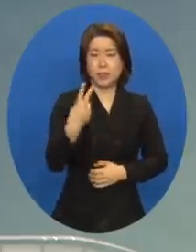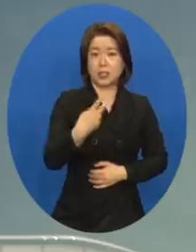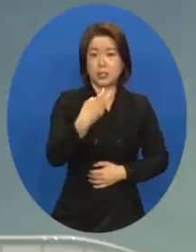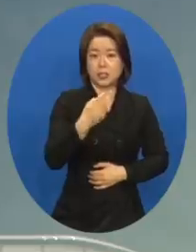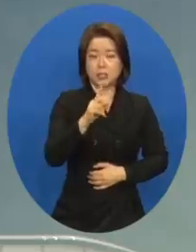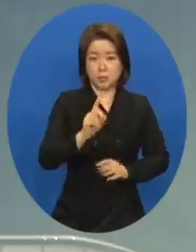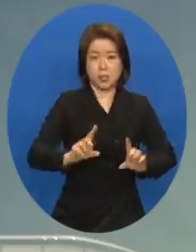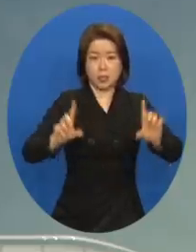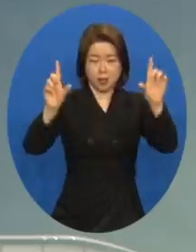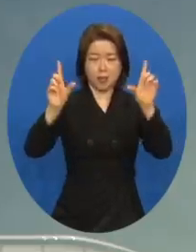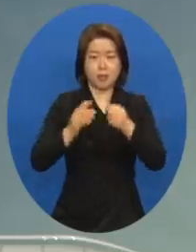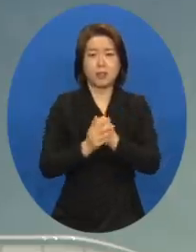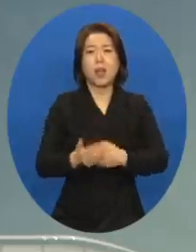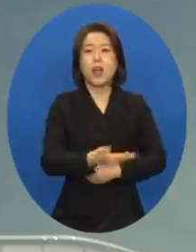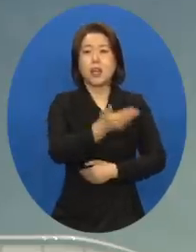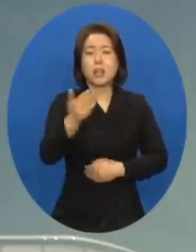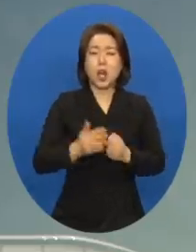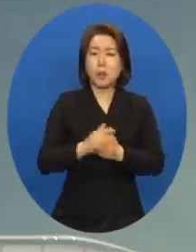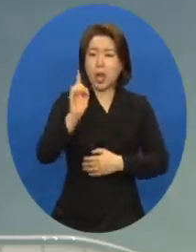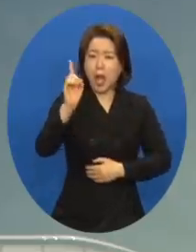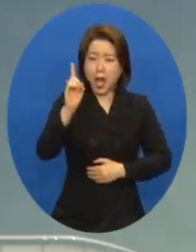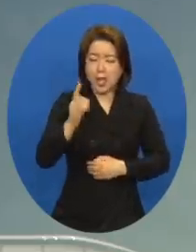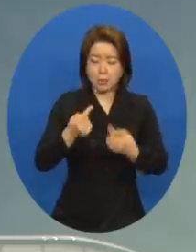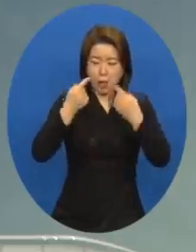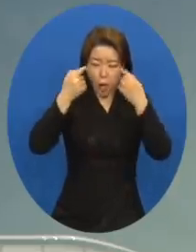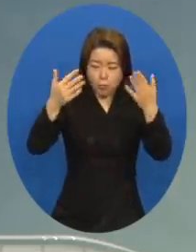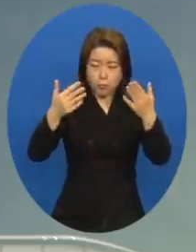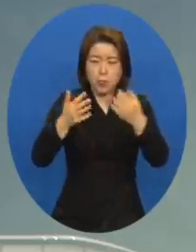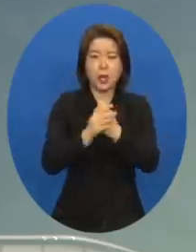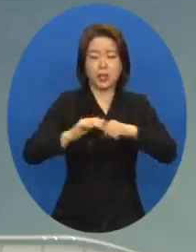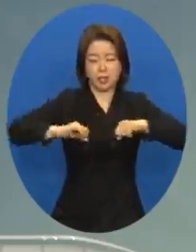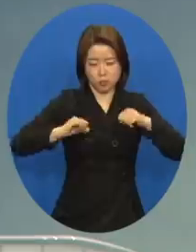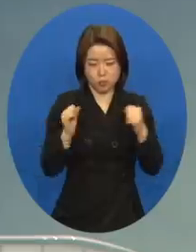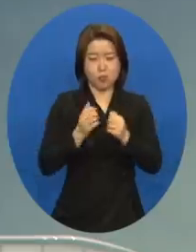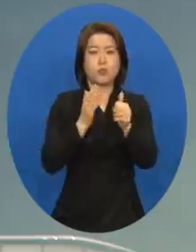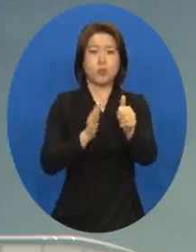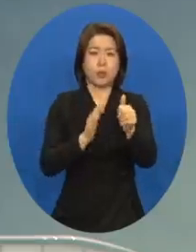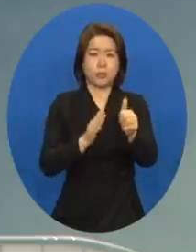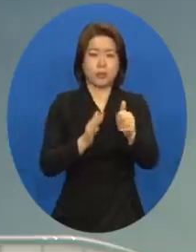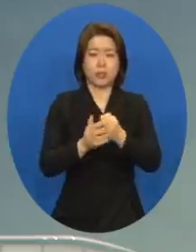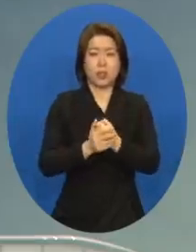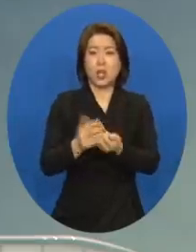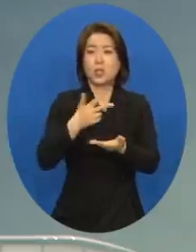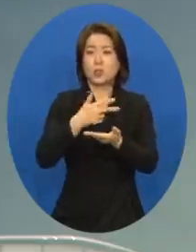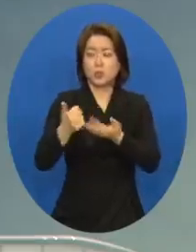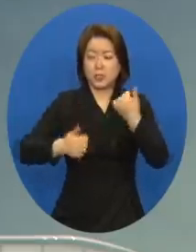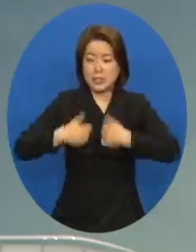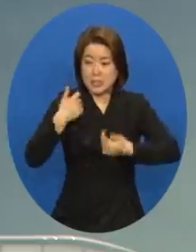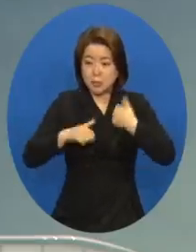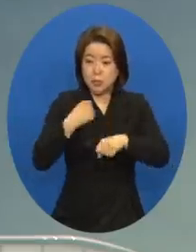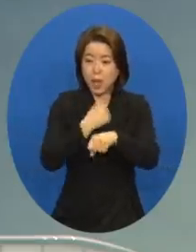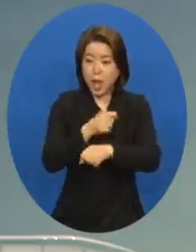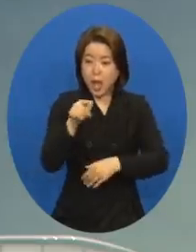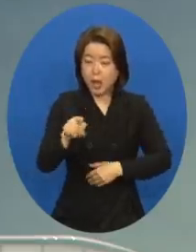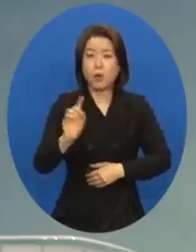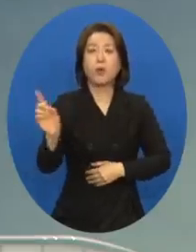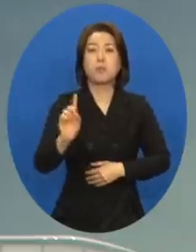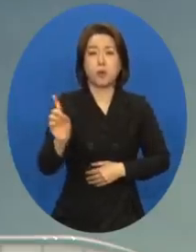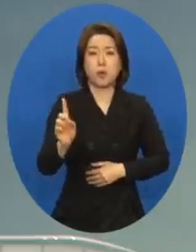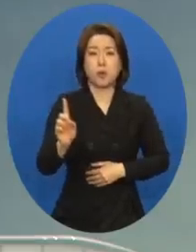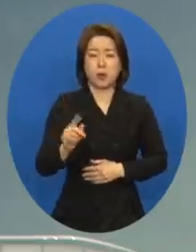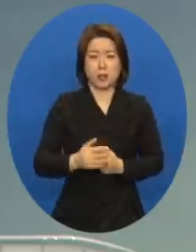2021년 여러분 한 가지만 분명하게 순종하십시오. 주님이 기쁘시게 할 것이